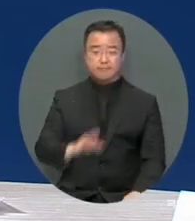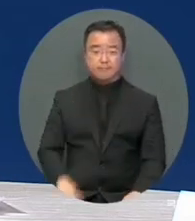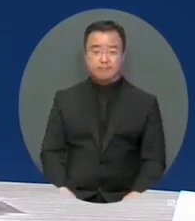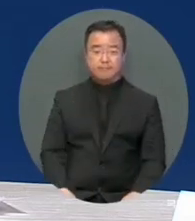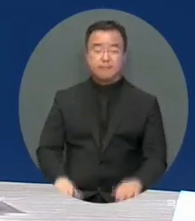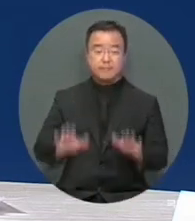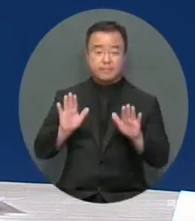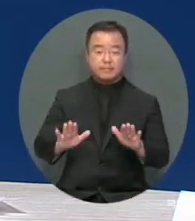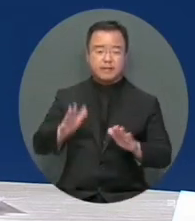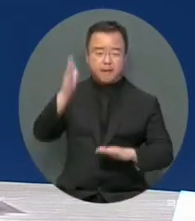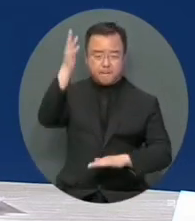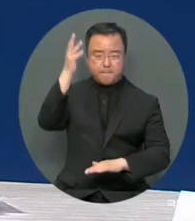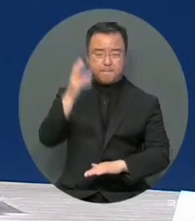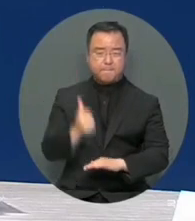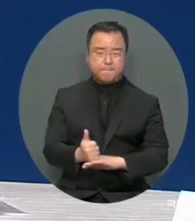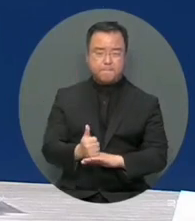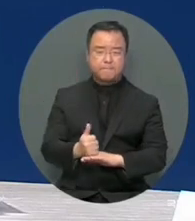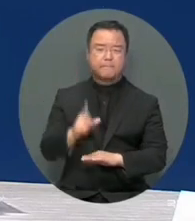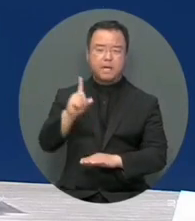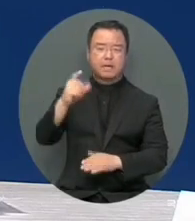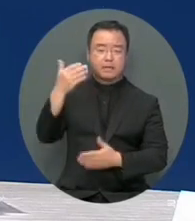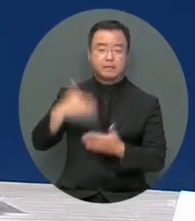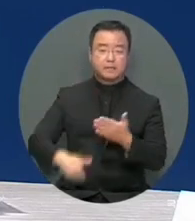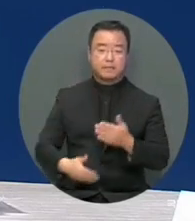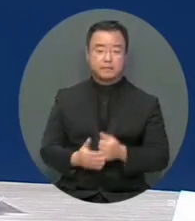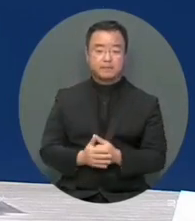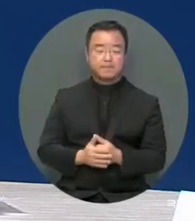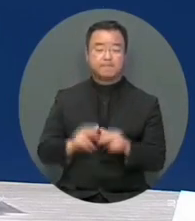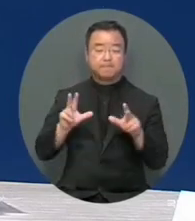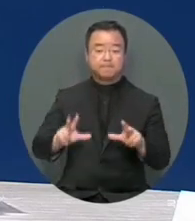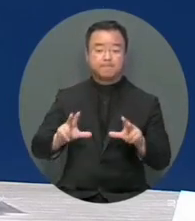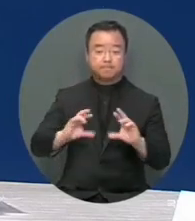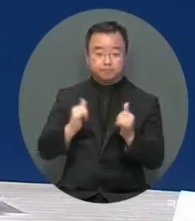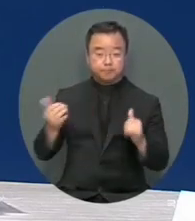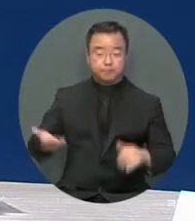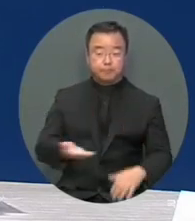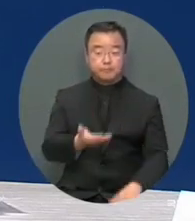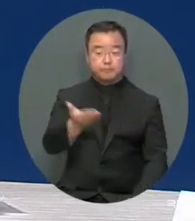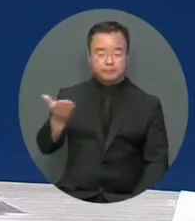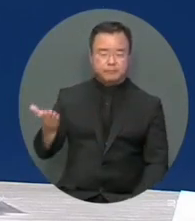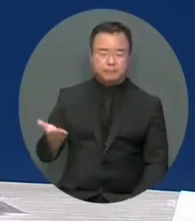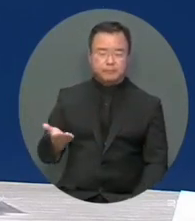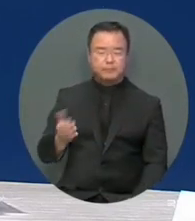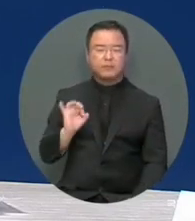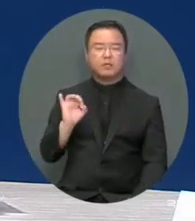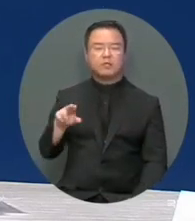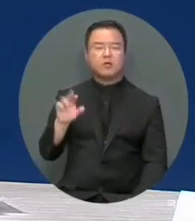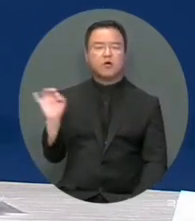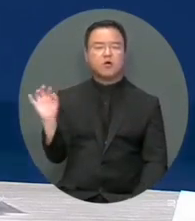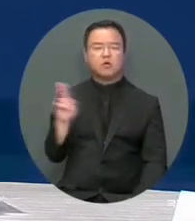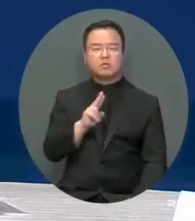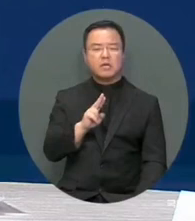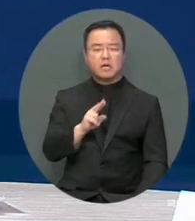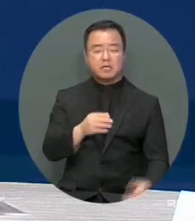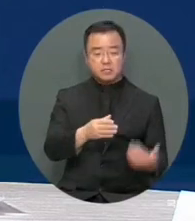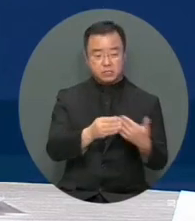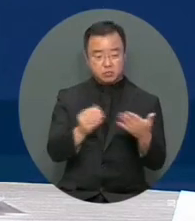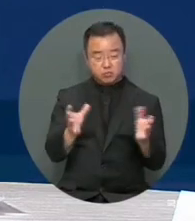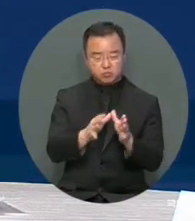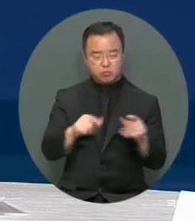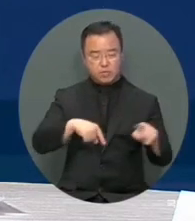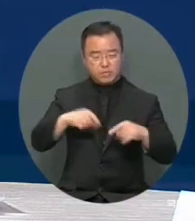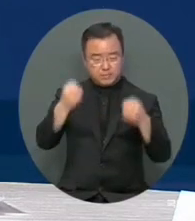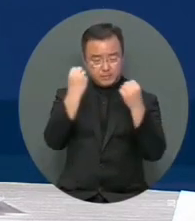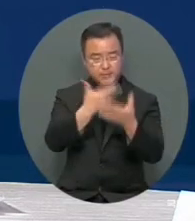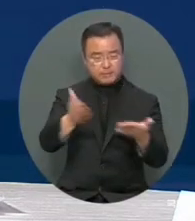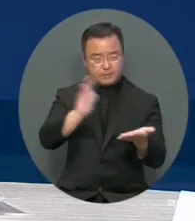이제 마지막 한 고비가 남았습니다. 지금 국민은 여야 지도부가 정치개혁의 약속을